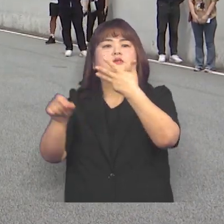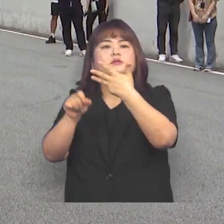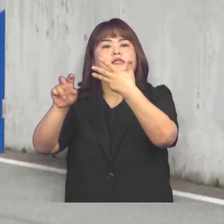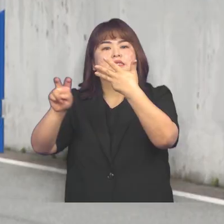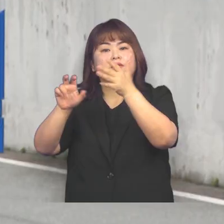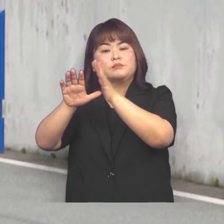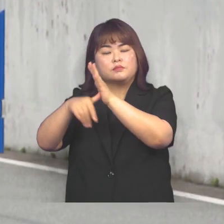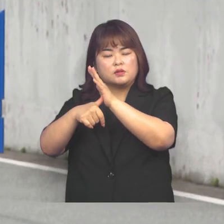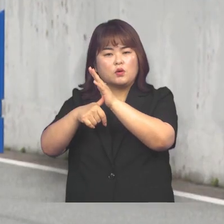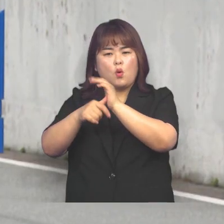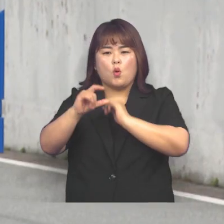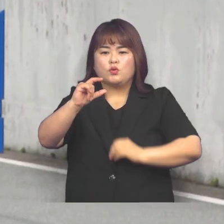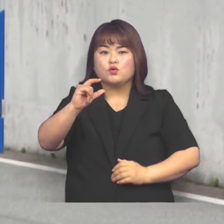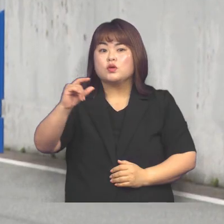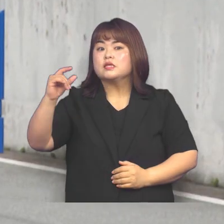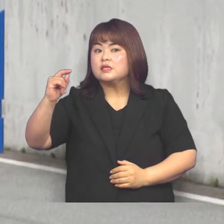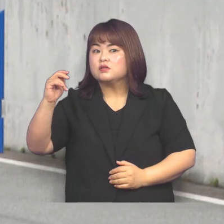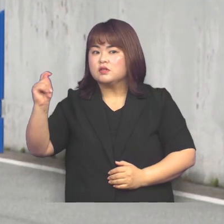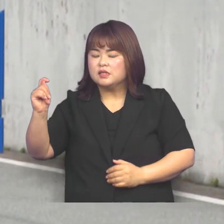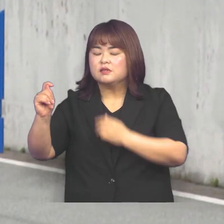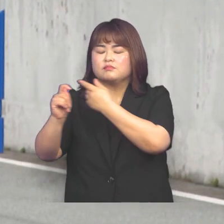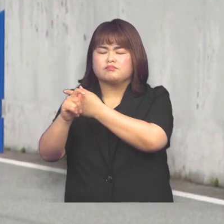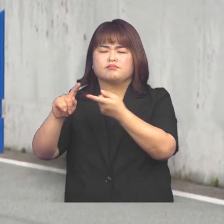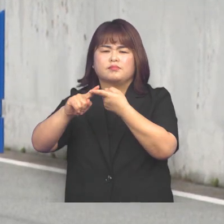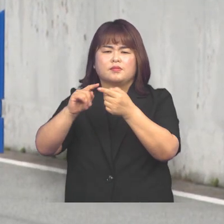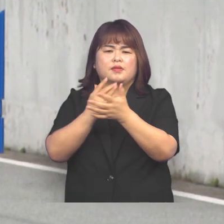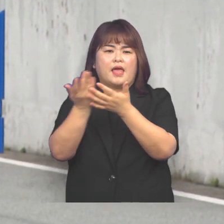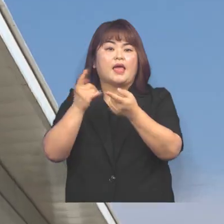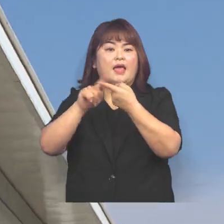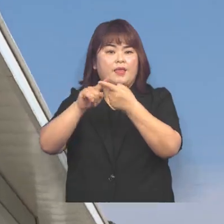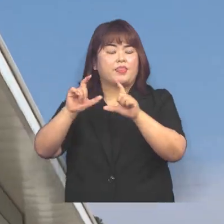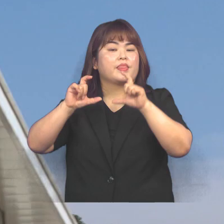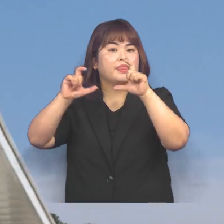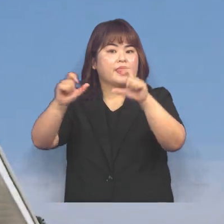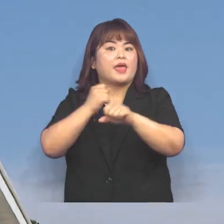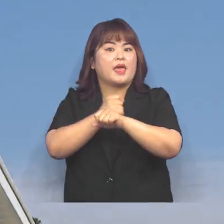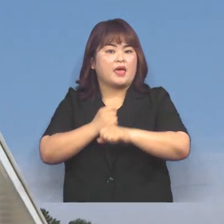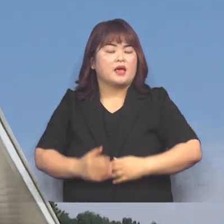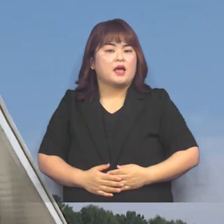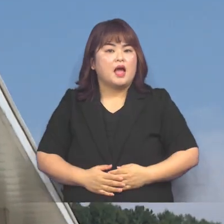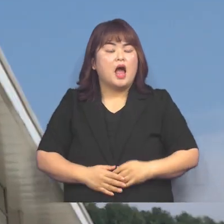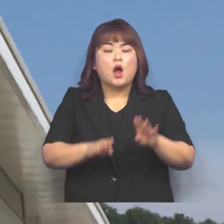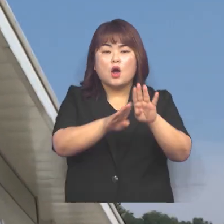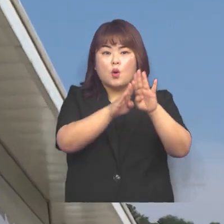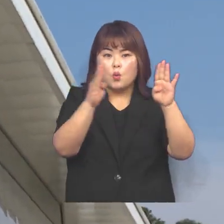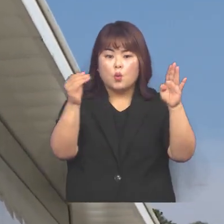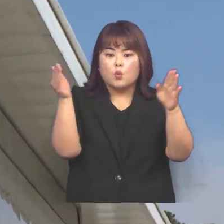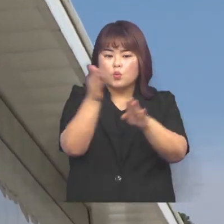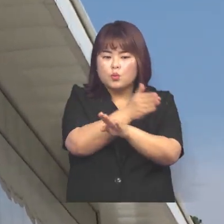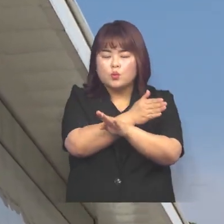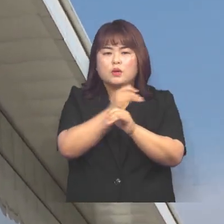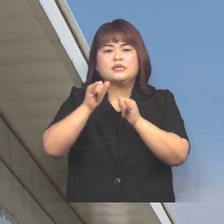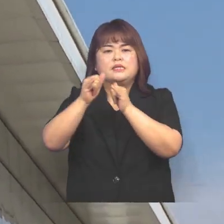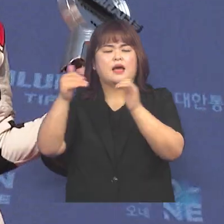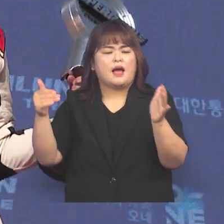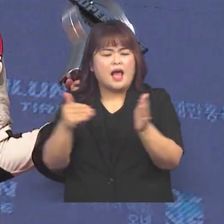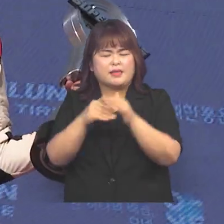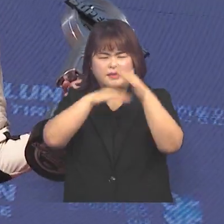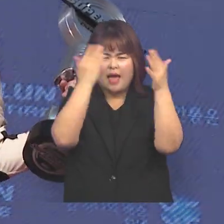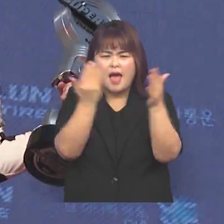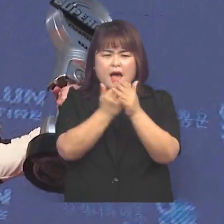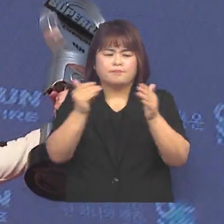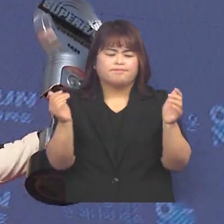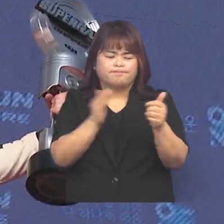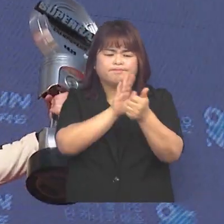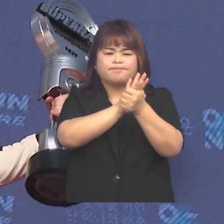스포츠 프로토타입 컵코리아 경기의 개막도 선언했습니다. 특히 개막부터 시상시까지 대회의 전 과정을 세심하게